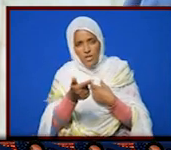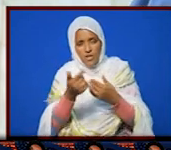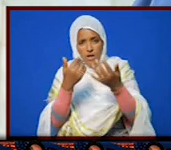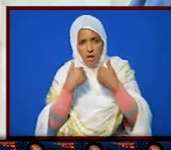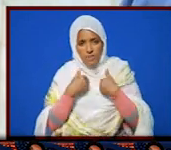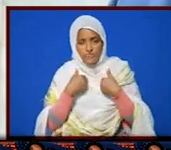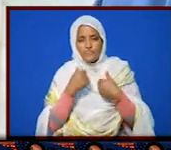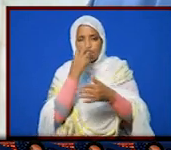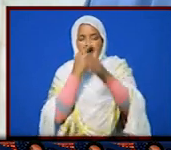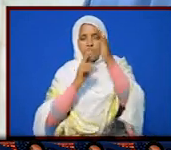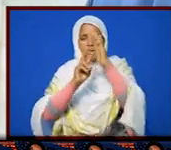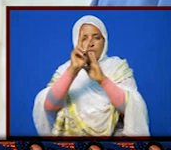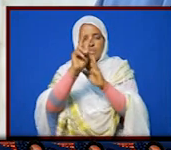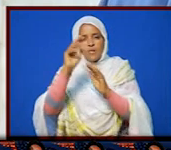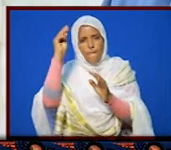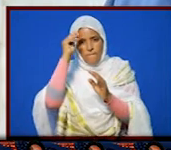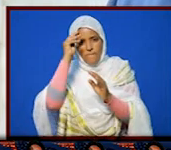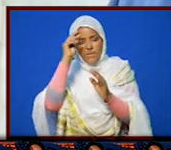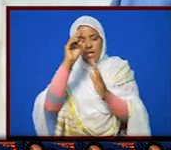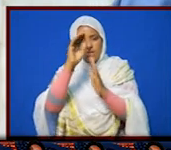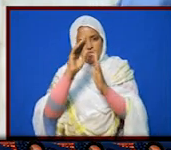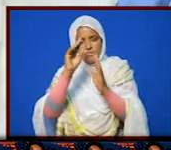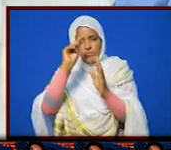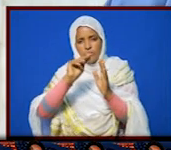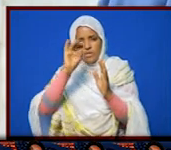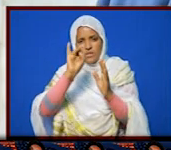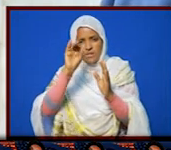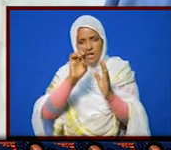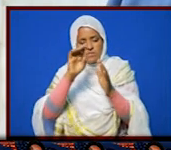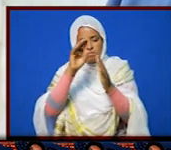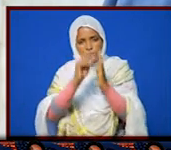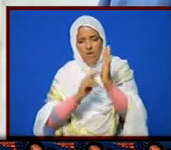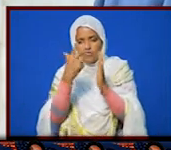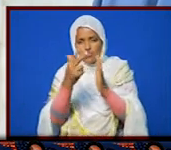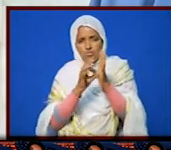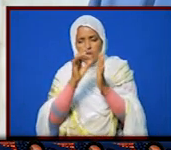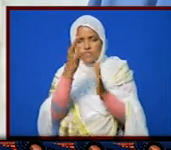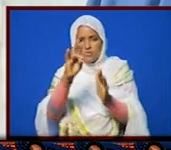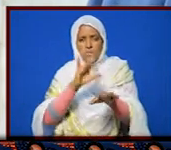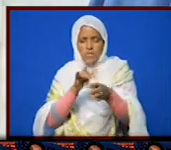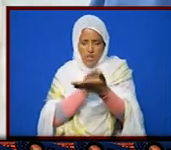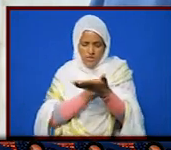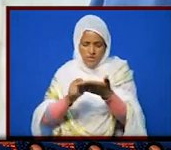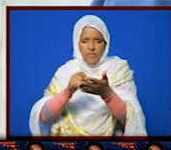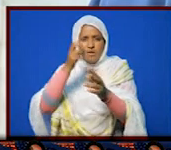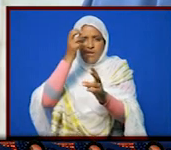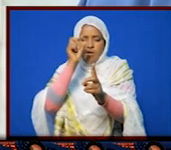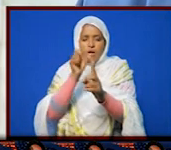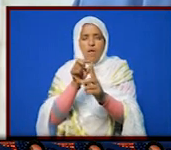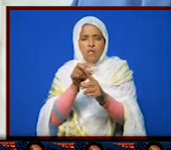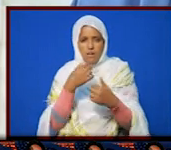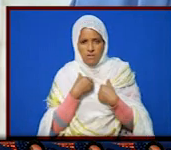ነው የሚሰርቀው ካልን እንዲያው በትንቢተ ሚክያስ ላይ የተጻፈ ምዕራፍ 3 ከቁጥር 17 ላይ